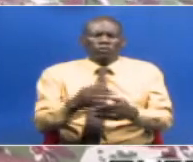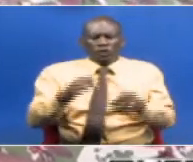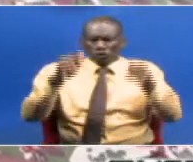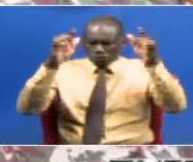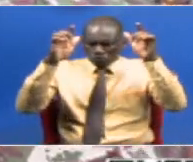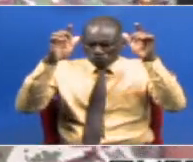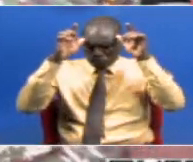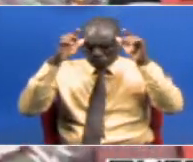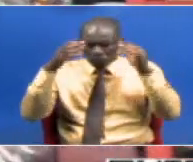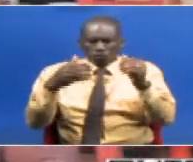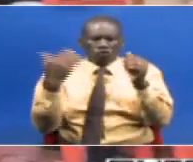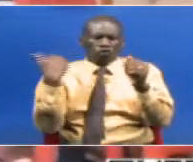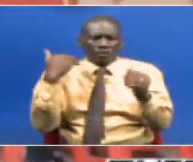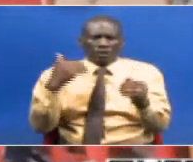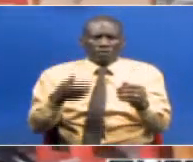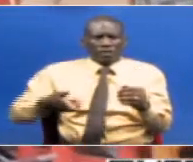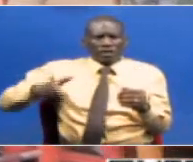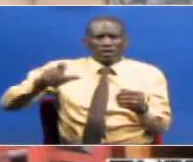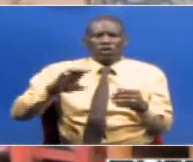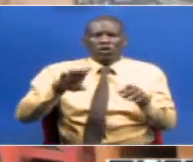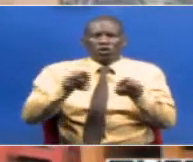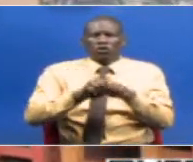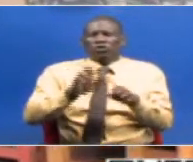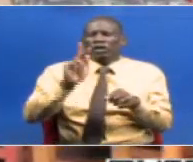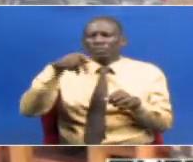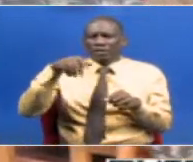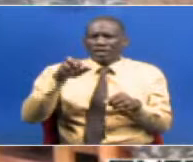akiba 144 wameongezwa.